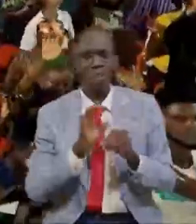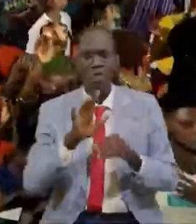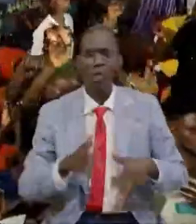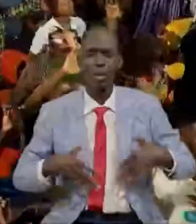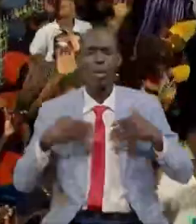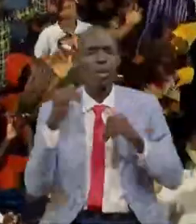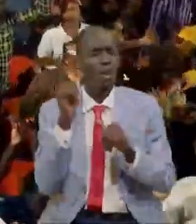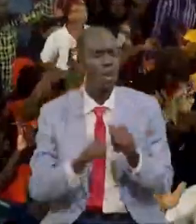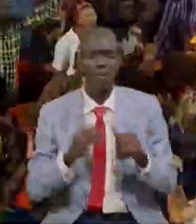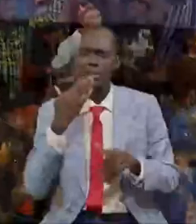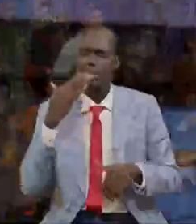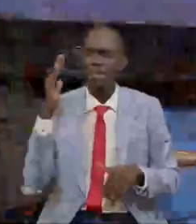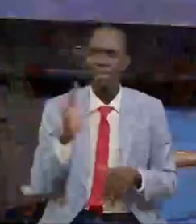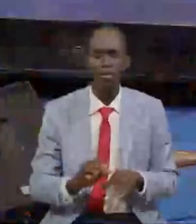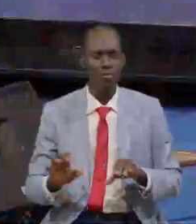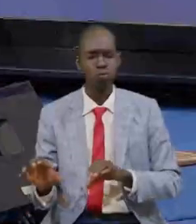vie,